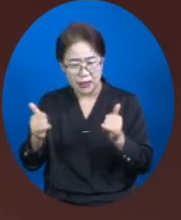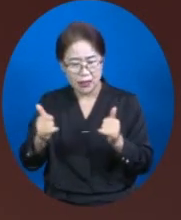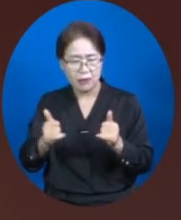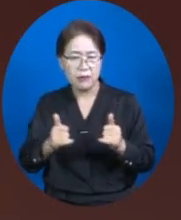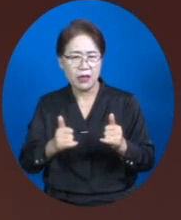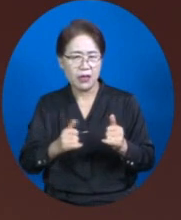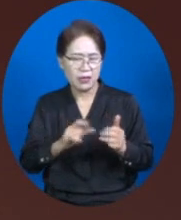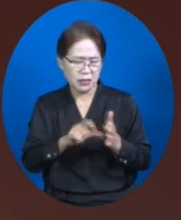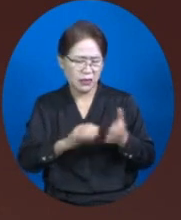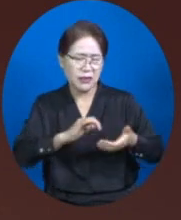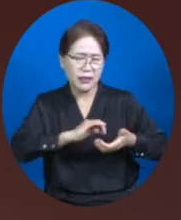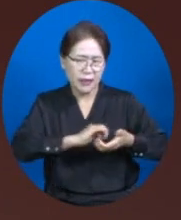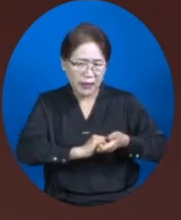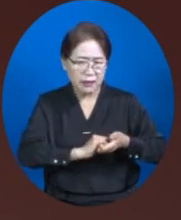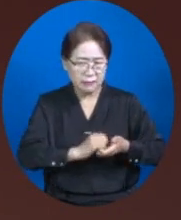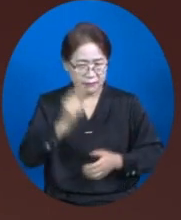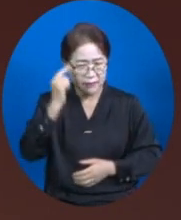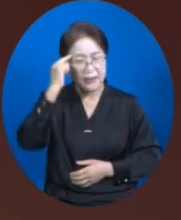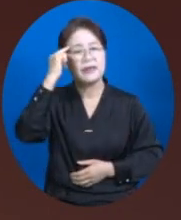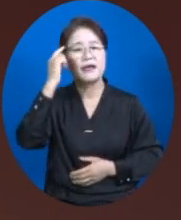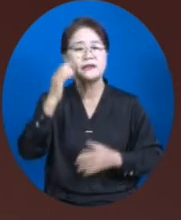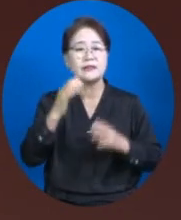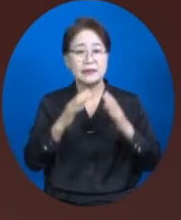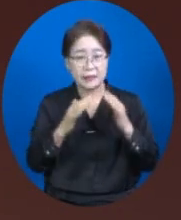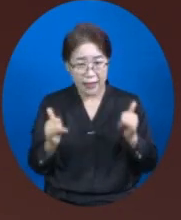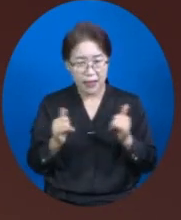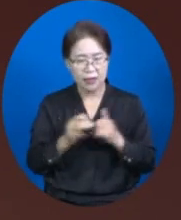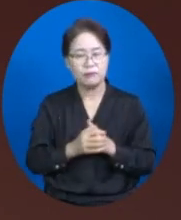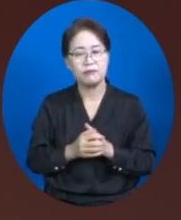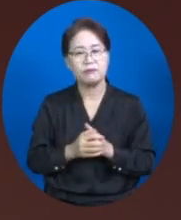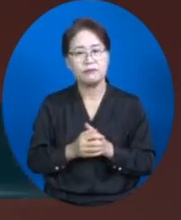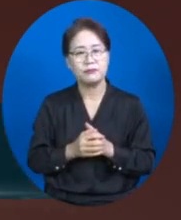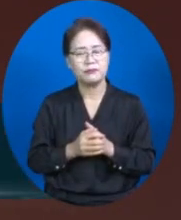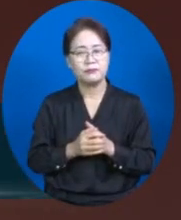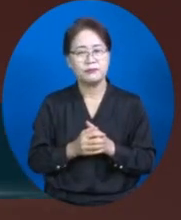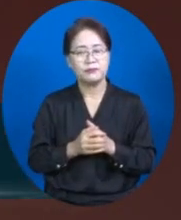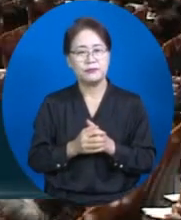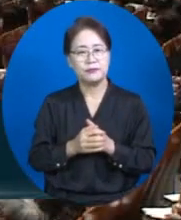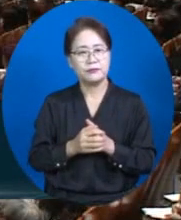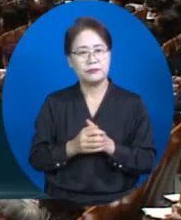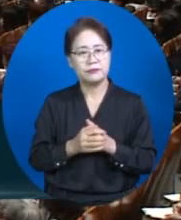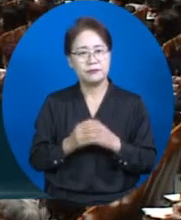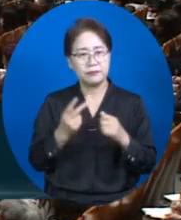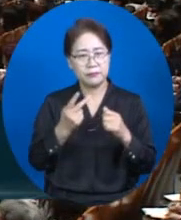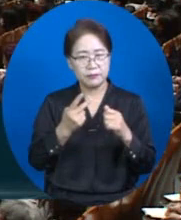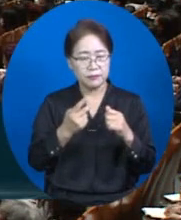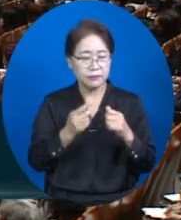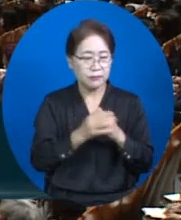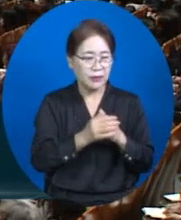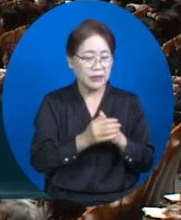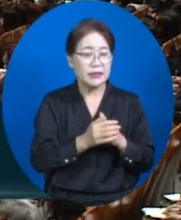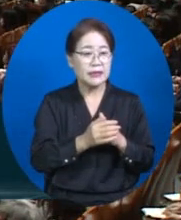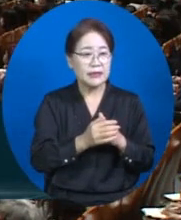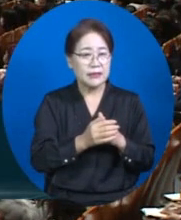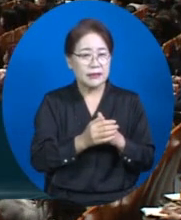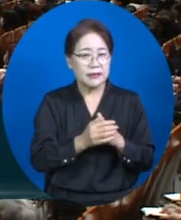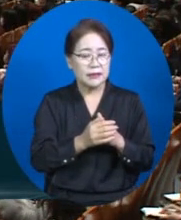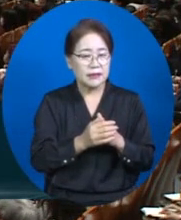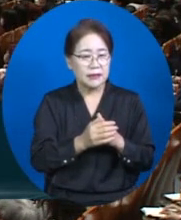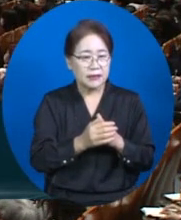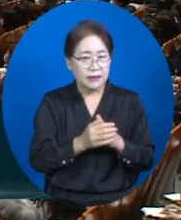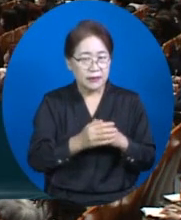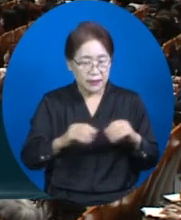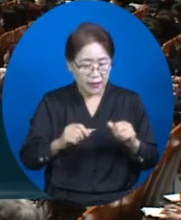유한한 존재라는 사실을 깨닫는 사람이에요 여러분 2절에 말씀을 우리 한번 읽겠습니다 다 같이요 산이 생기기